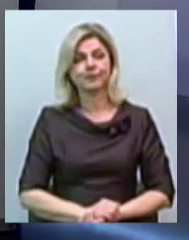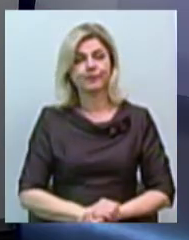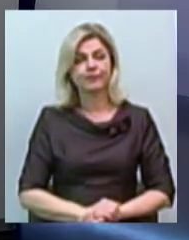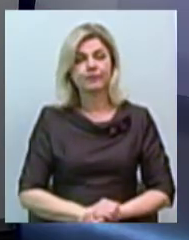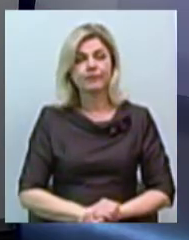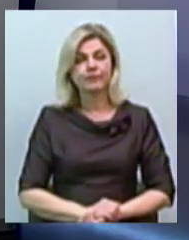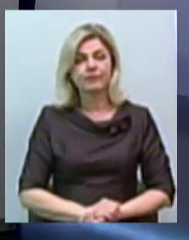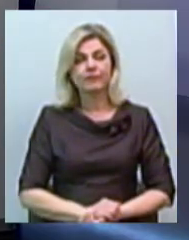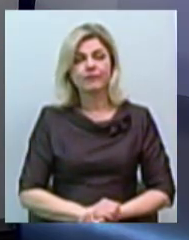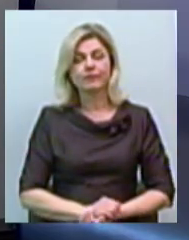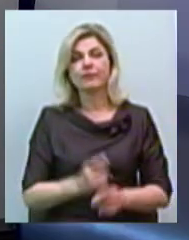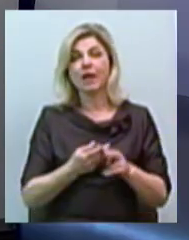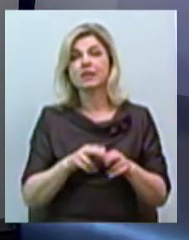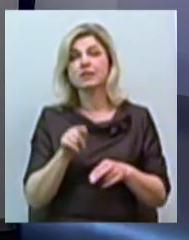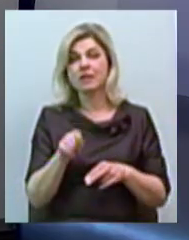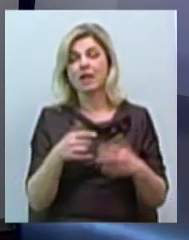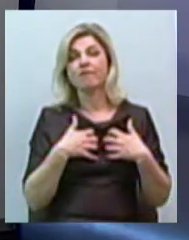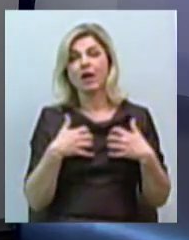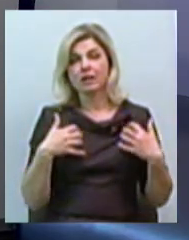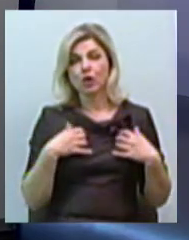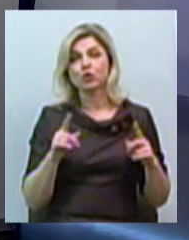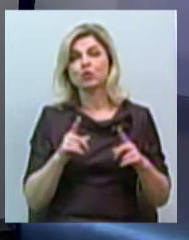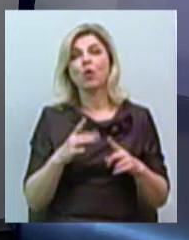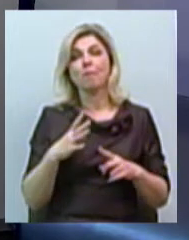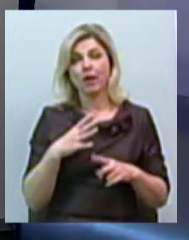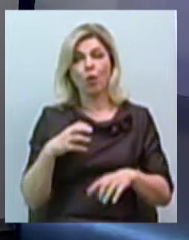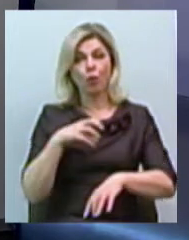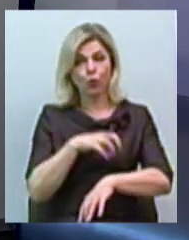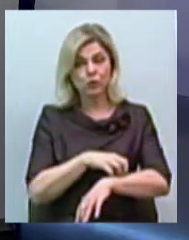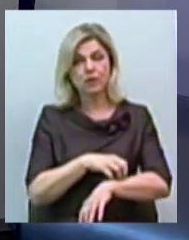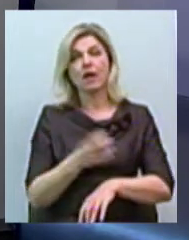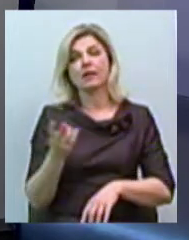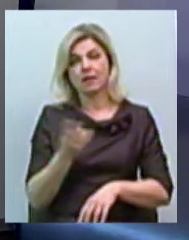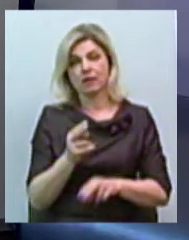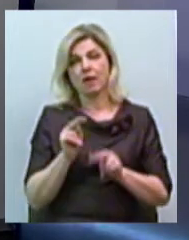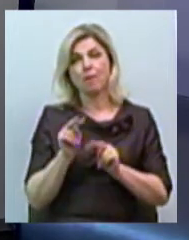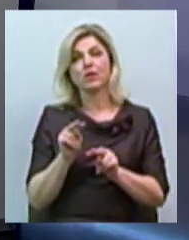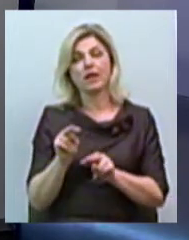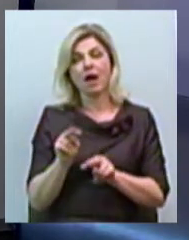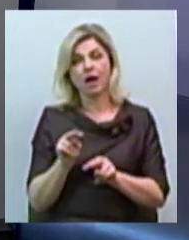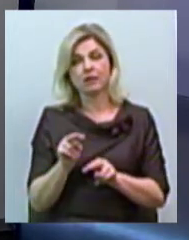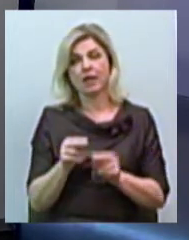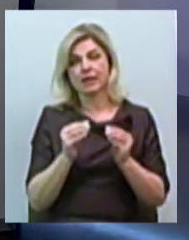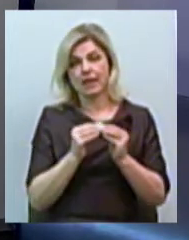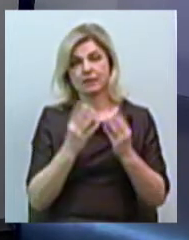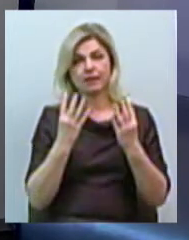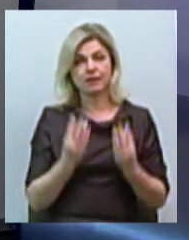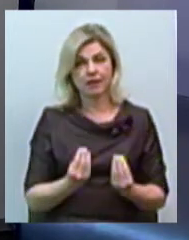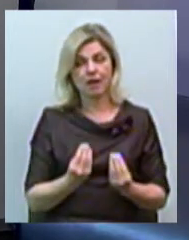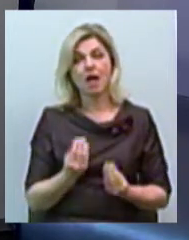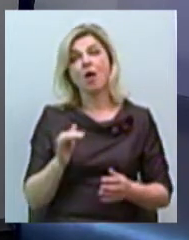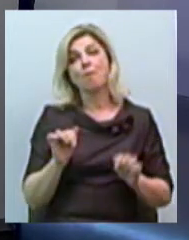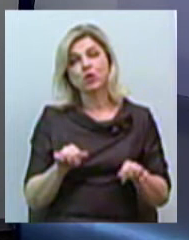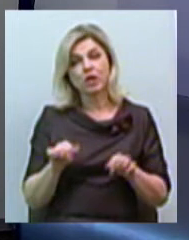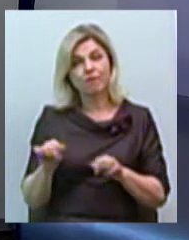за цією тваринкою, яка здійснила цей укус, потрібно спостерігати 10 днів. При